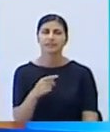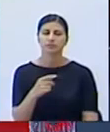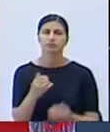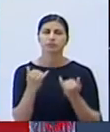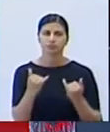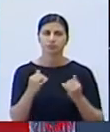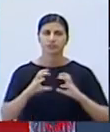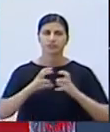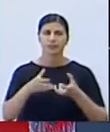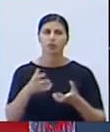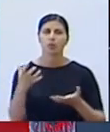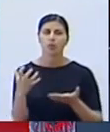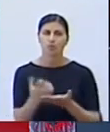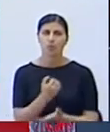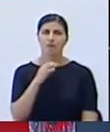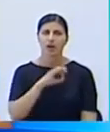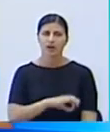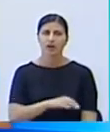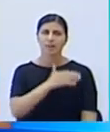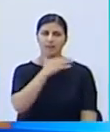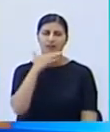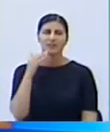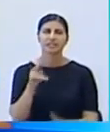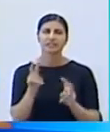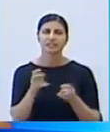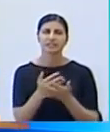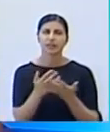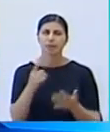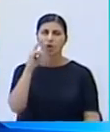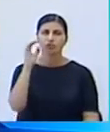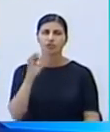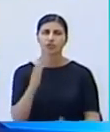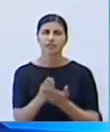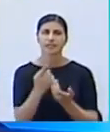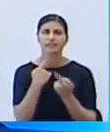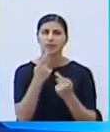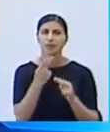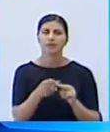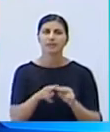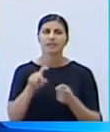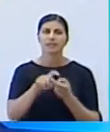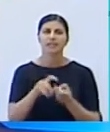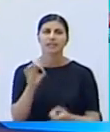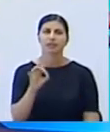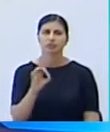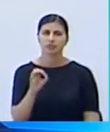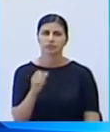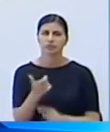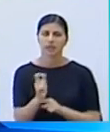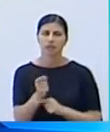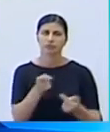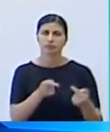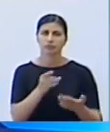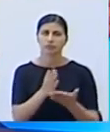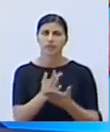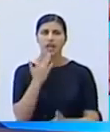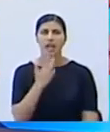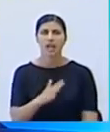ცივილიზებულმა სამყარომ მოიპოვა. მრავალი სხვა თემა ჩვენთან ხშირად მიდის საუბარი იმასთან დაკავშირებით, გაცხოველებული მსჯელობა, პროდასავლულობა